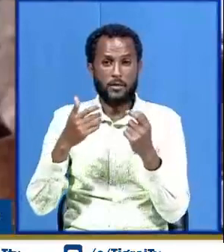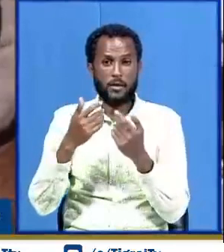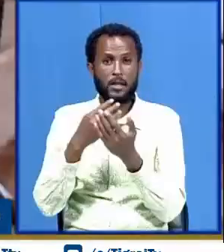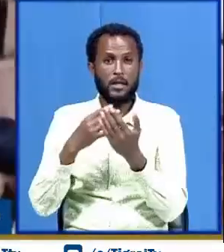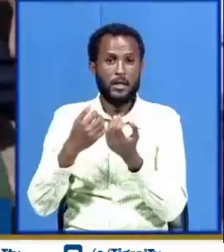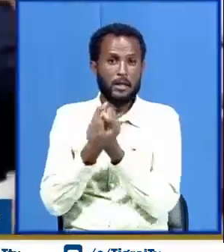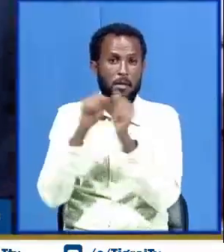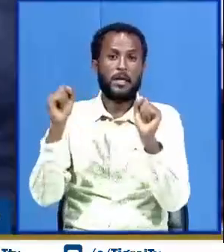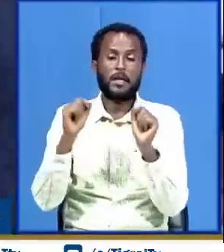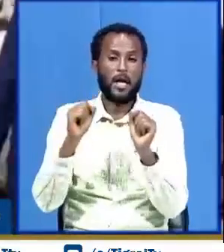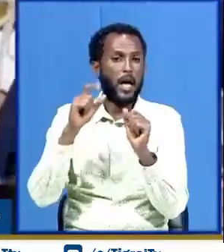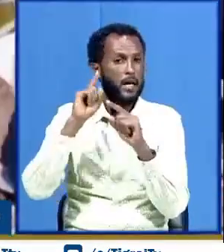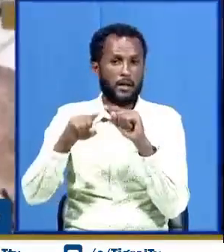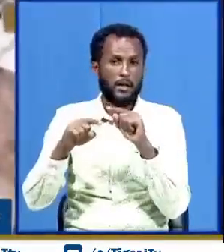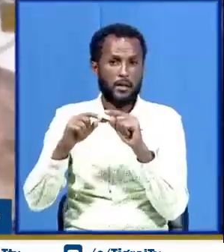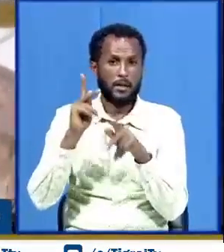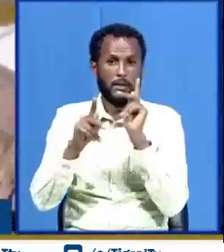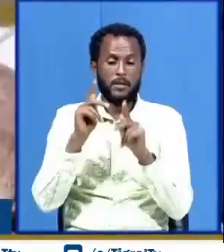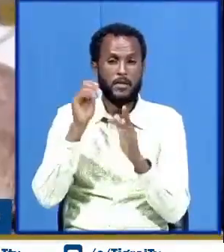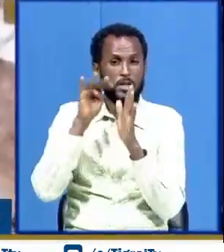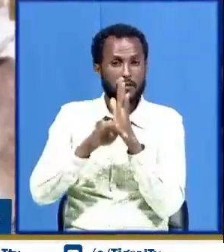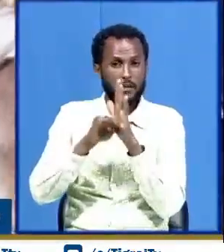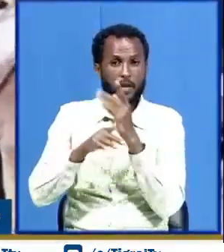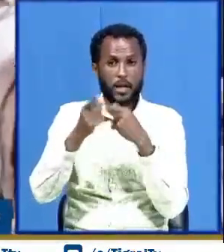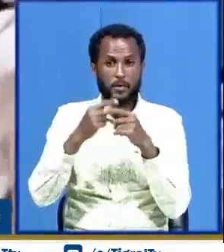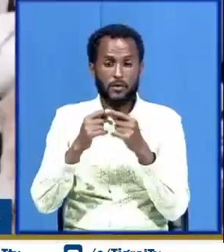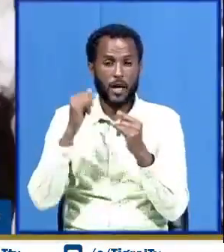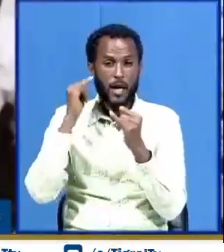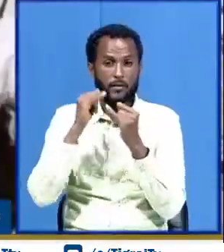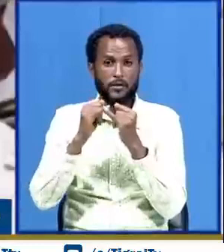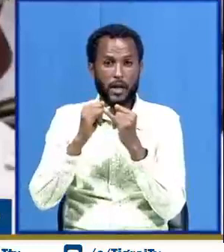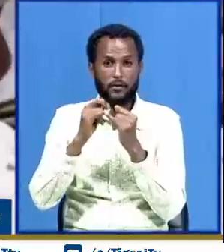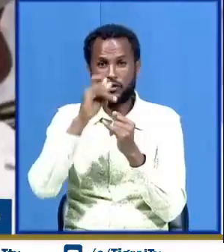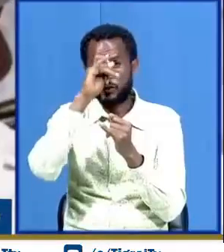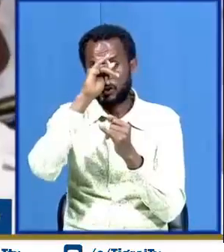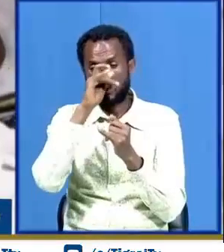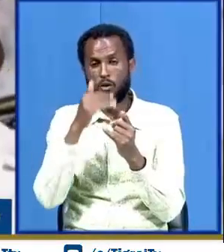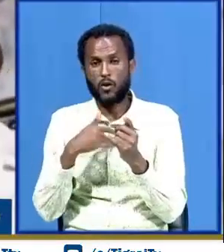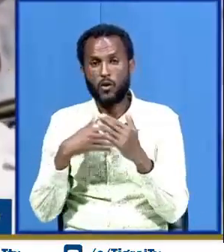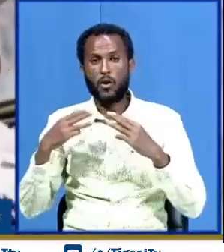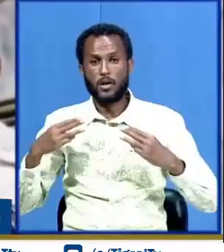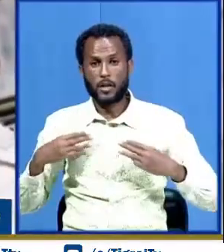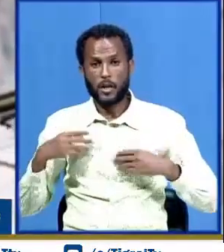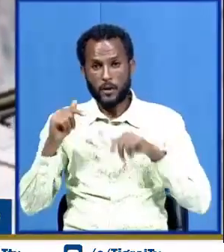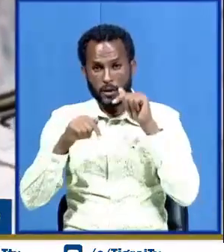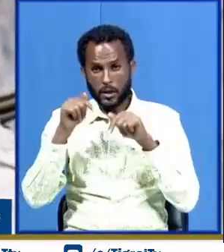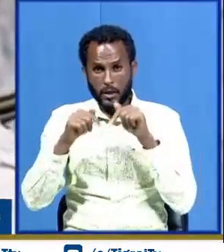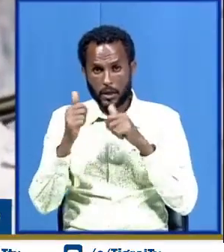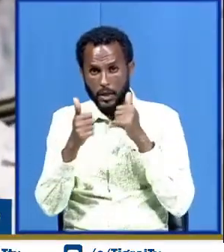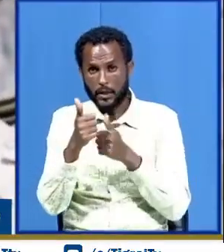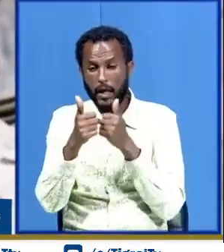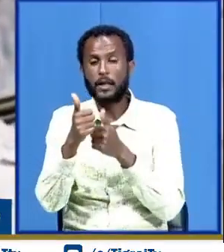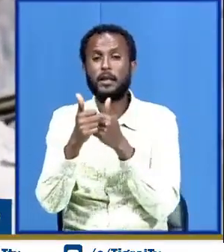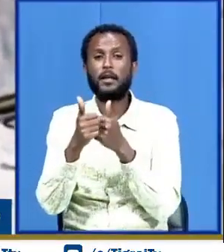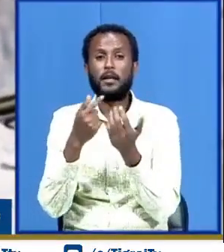ክምሕረና ስለየለ ይኽእል ከም ህዝቢ ካብ ፅንተና ይመፅእ ስለ ዘሎ ኣብቲ ጫፍ ብልሒ ዘሎ ሰራዊት እግርእግር እናተኸተለ